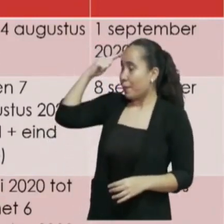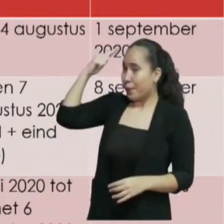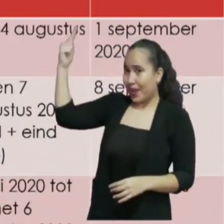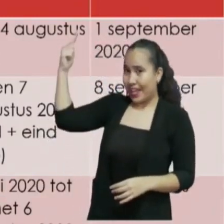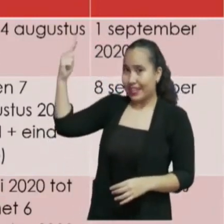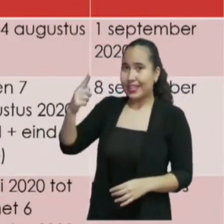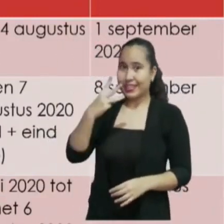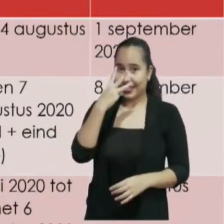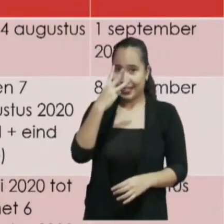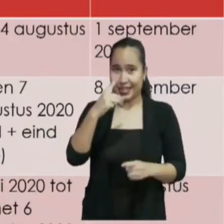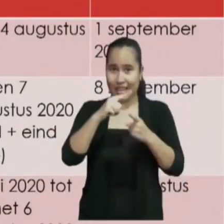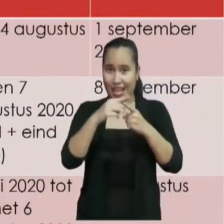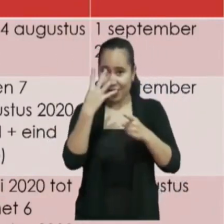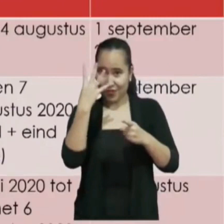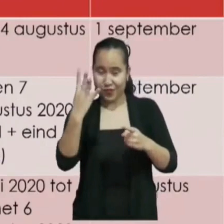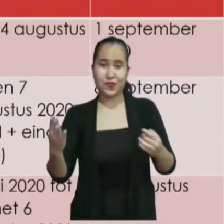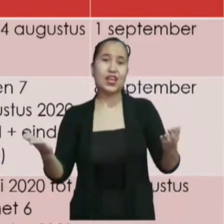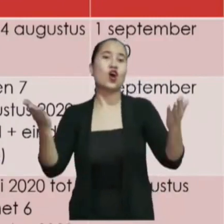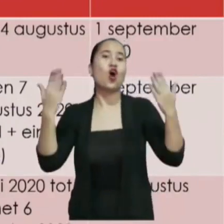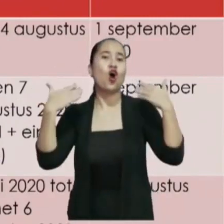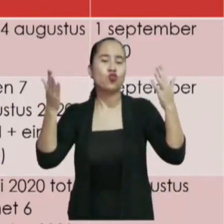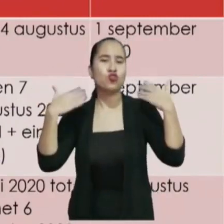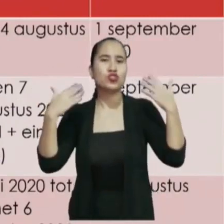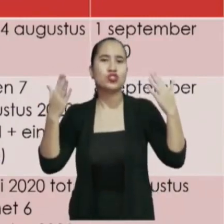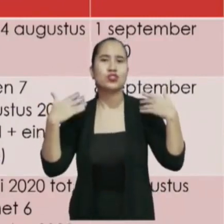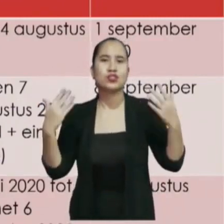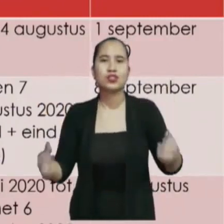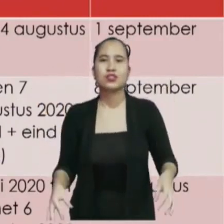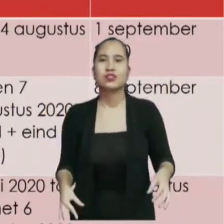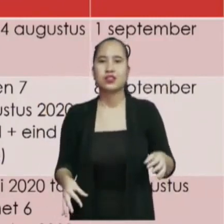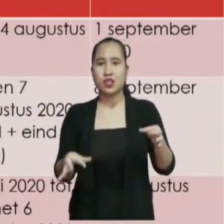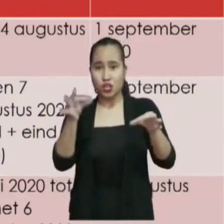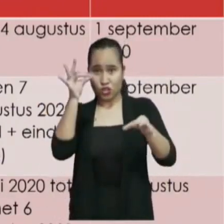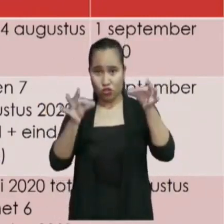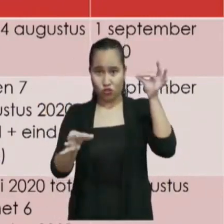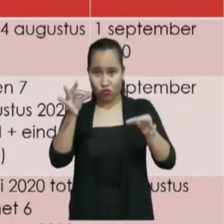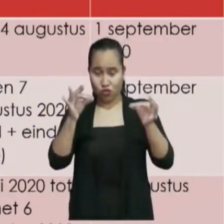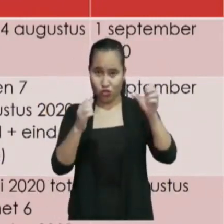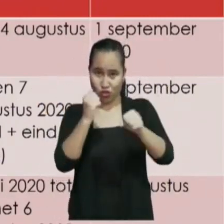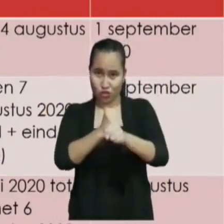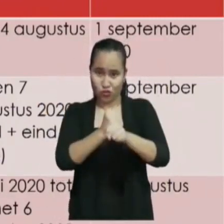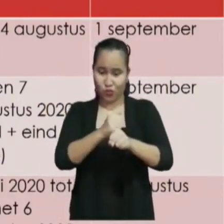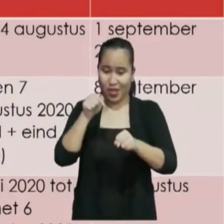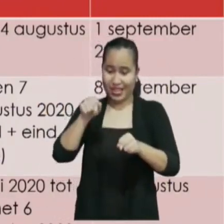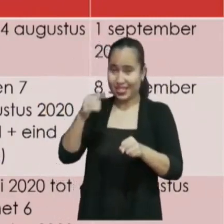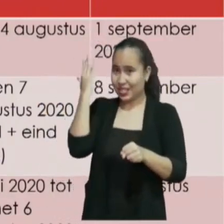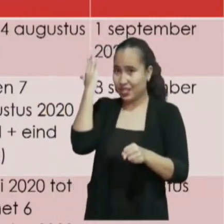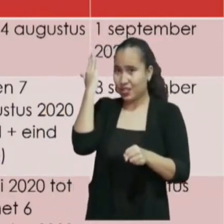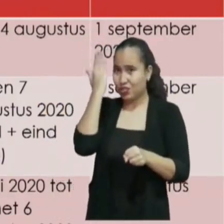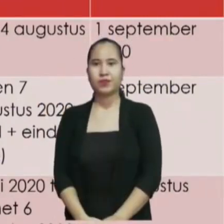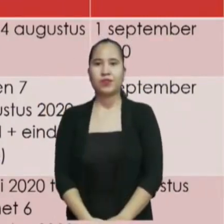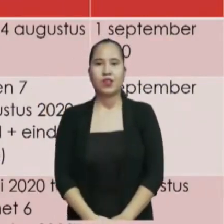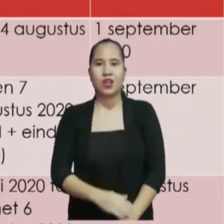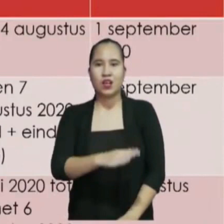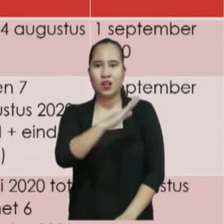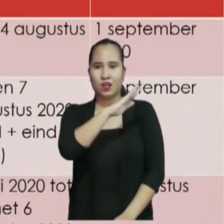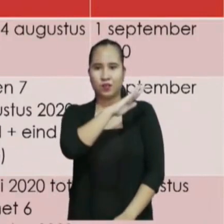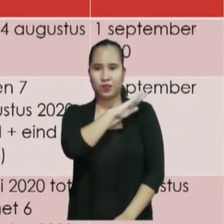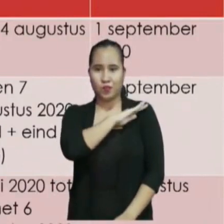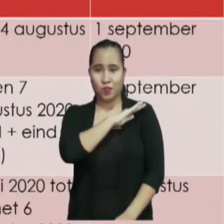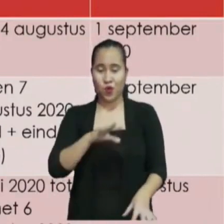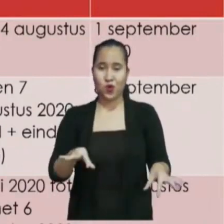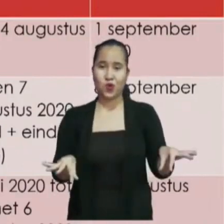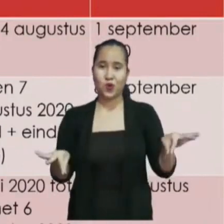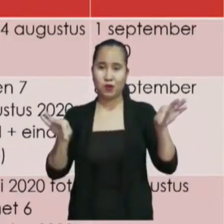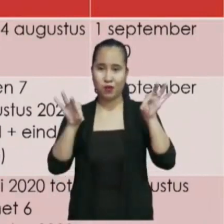om dus op 3 en 4 augustus de toetsen af te nemen bij deze leerlingen. Het is ook